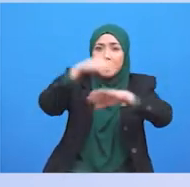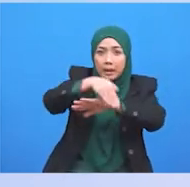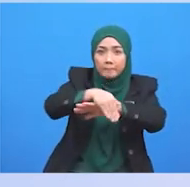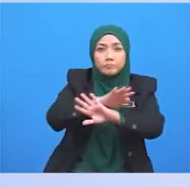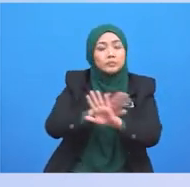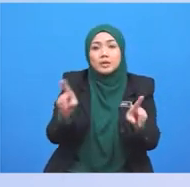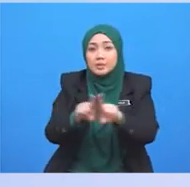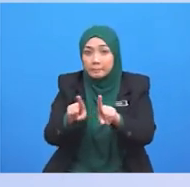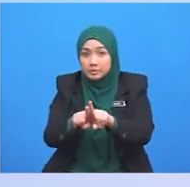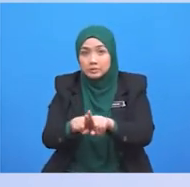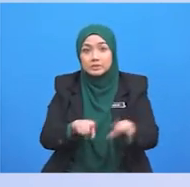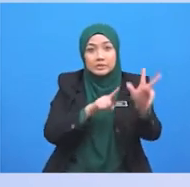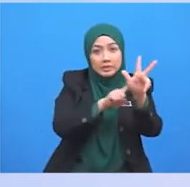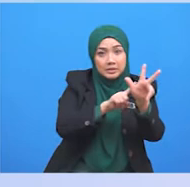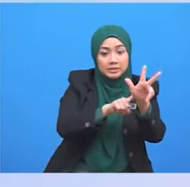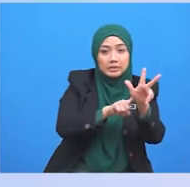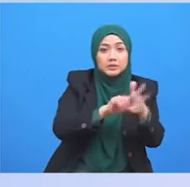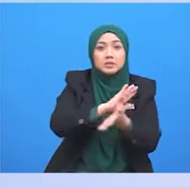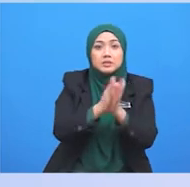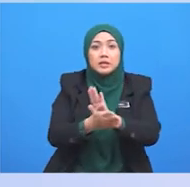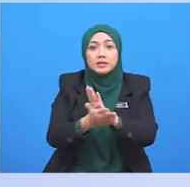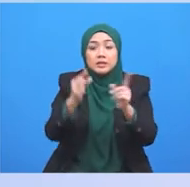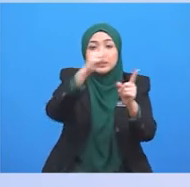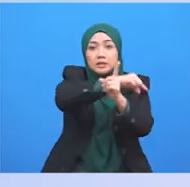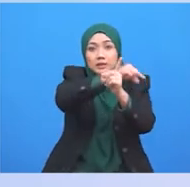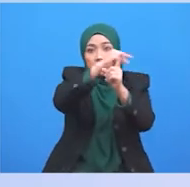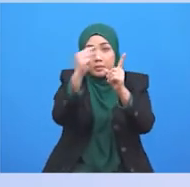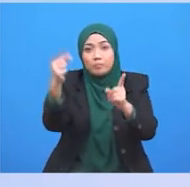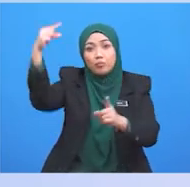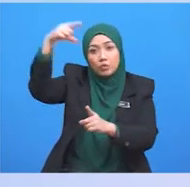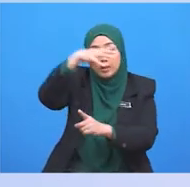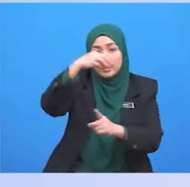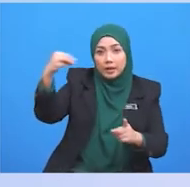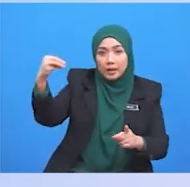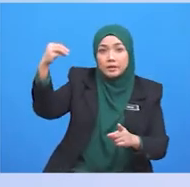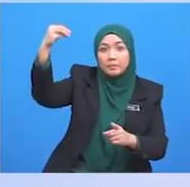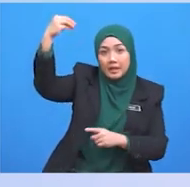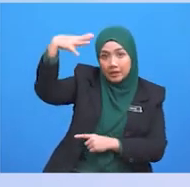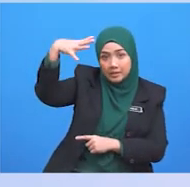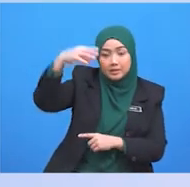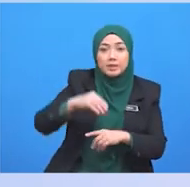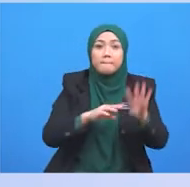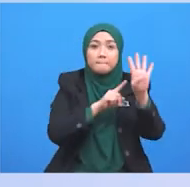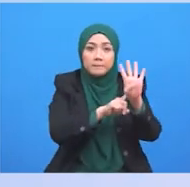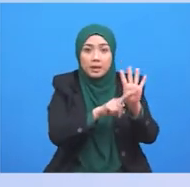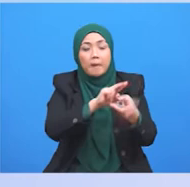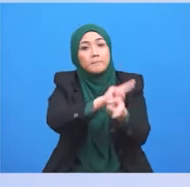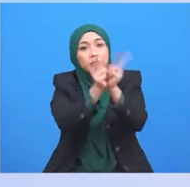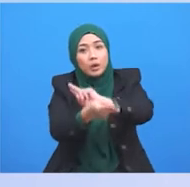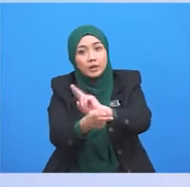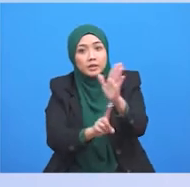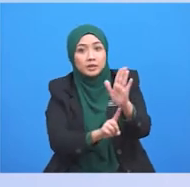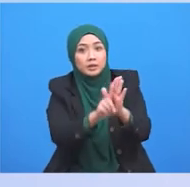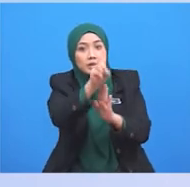sama panjang. Ketiga, kejadian gerhana bulan dan gerhana matahari. Keempat,